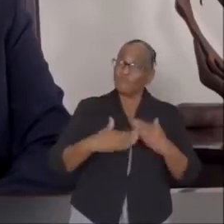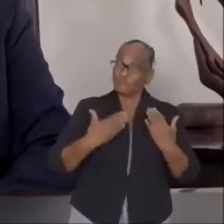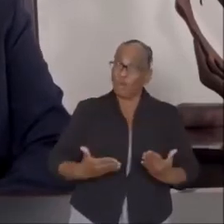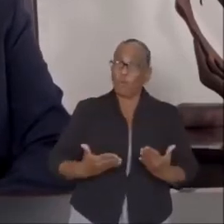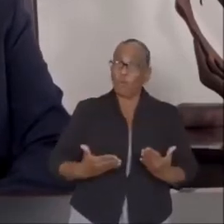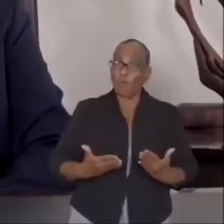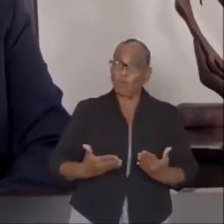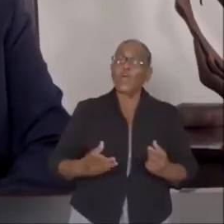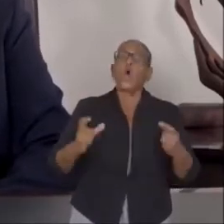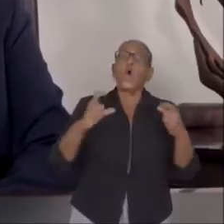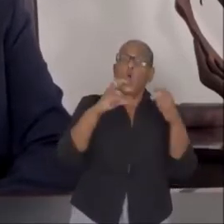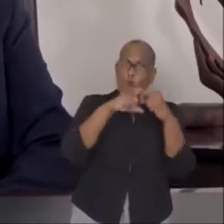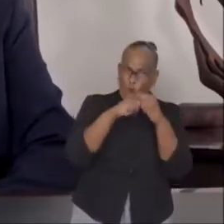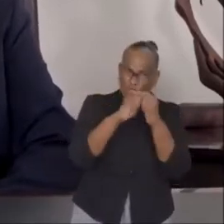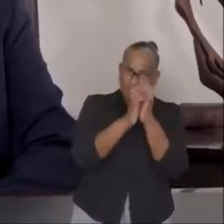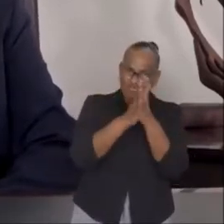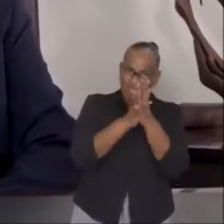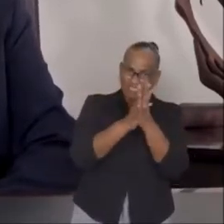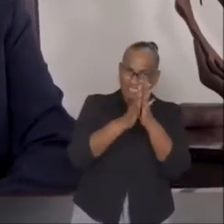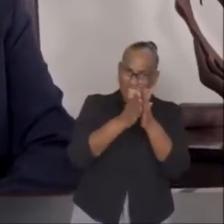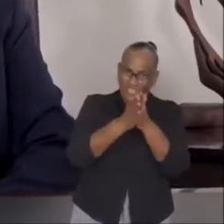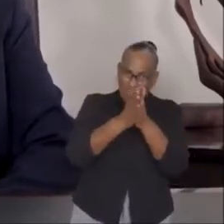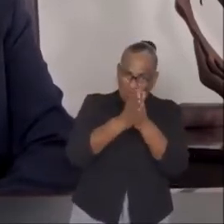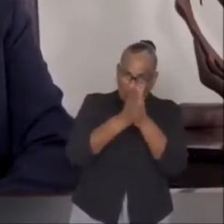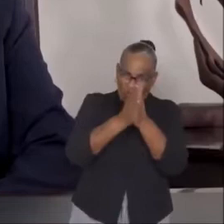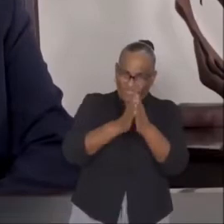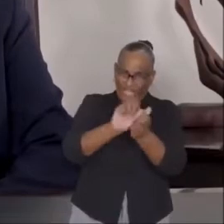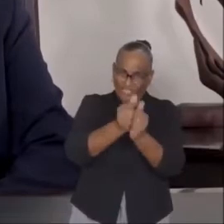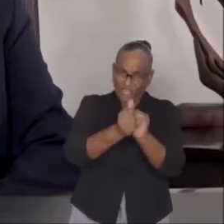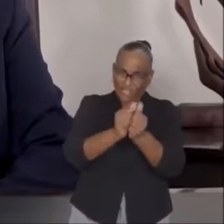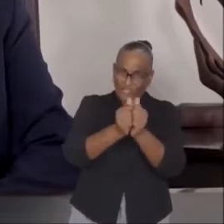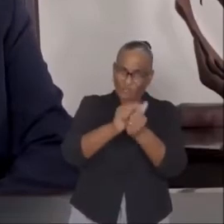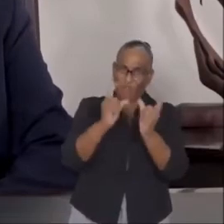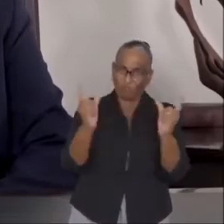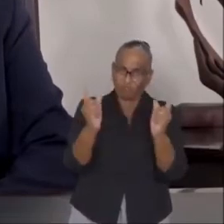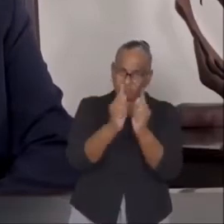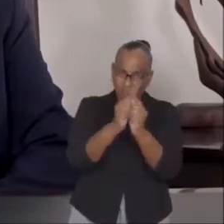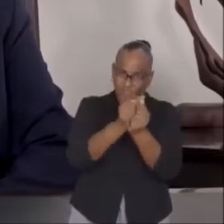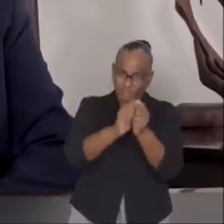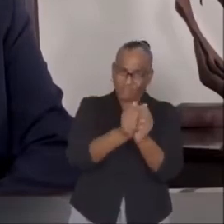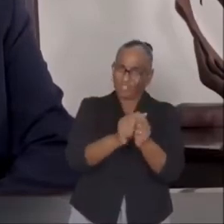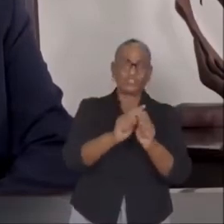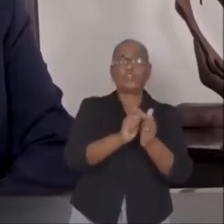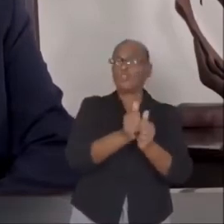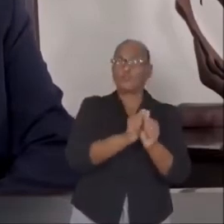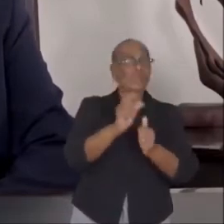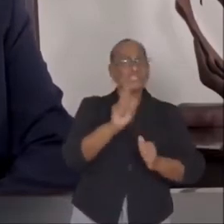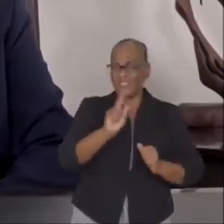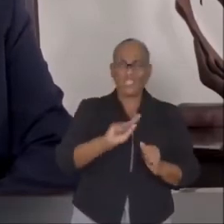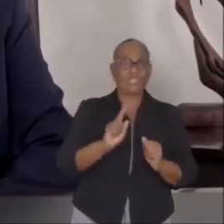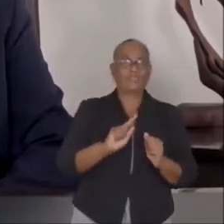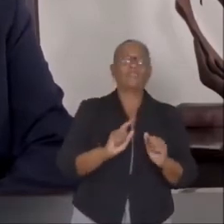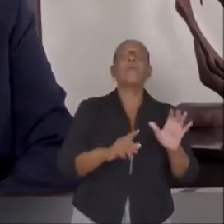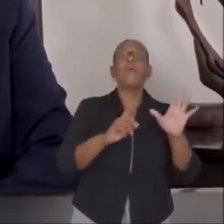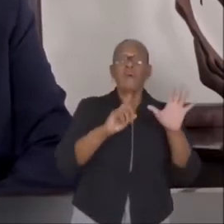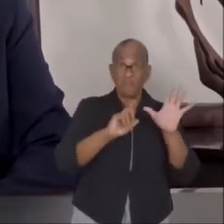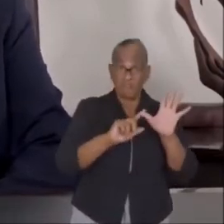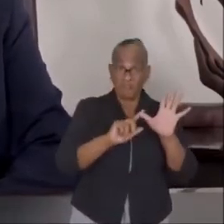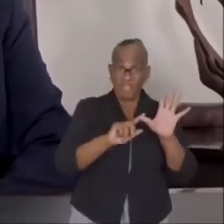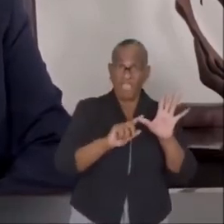Onverkort blijven krachten dat contactsporten niet zijn toegestaan. 5.